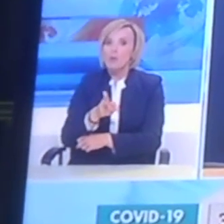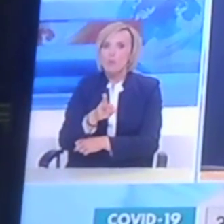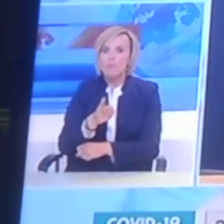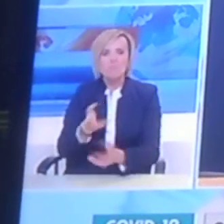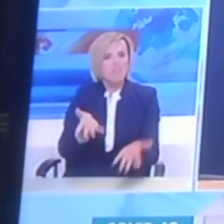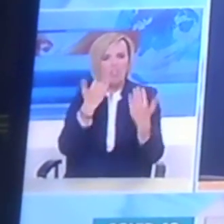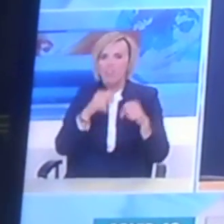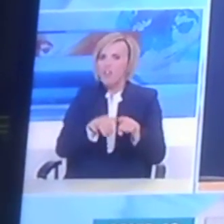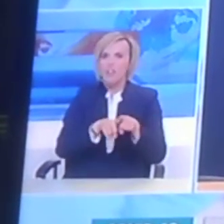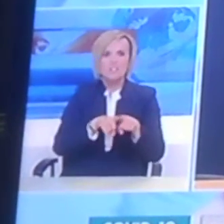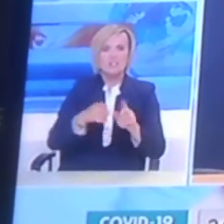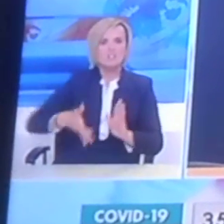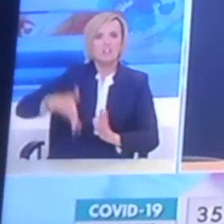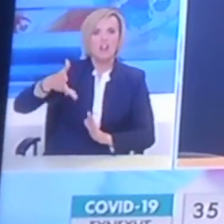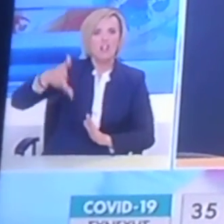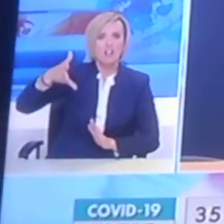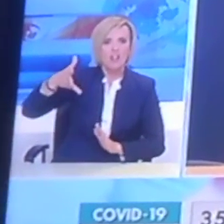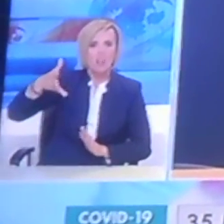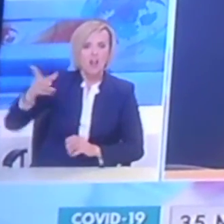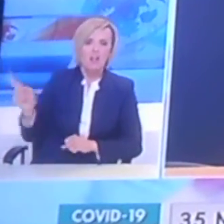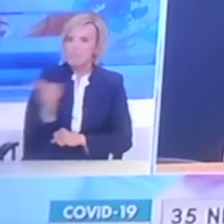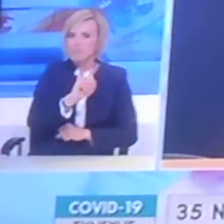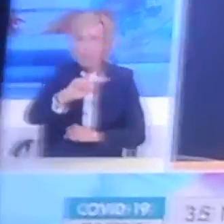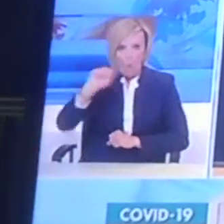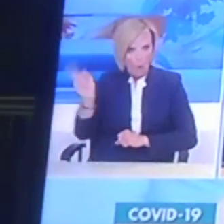είναι 100% ασφαλής.